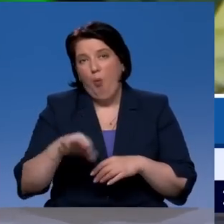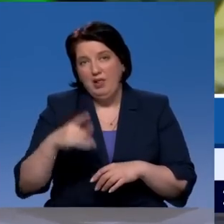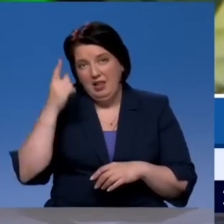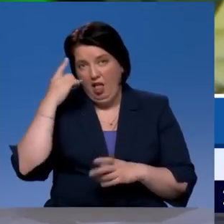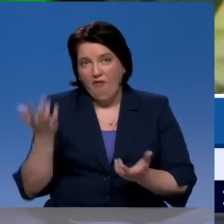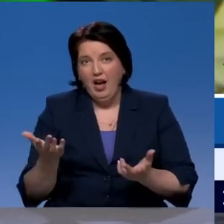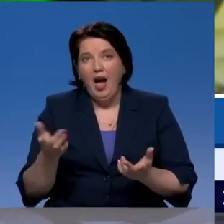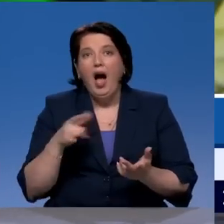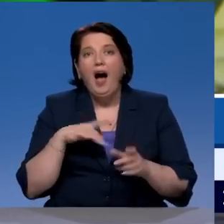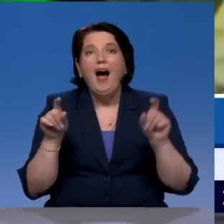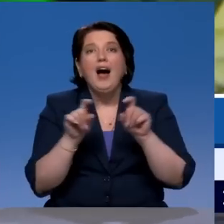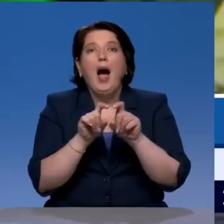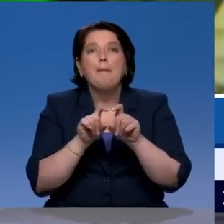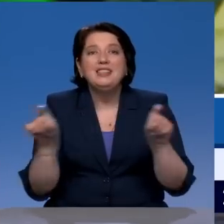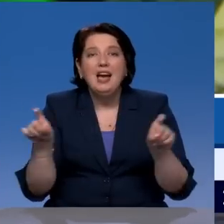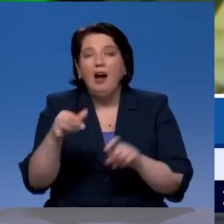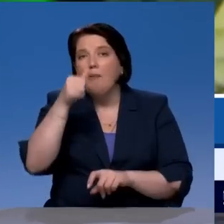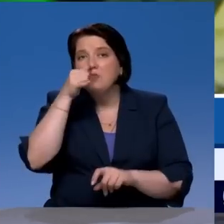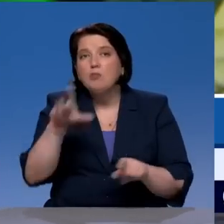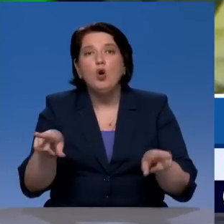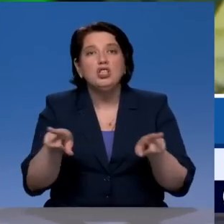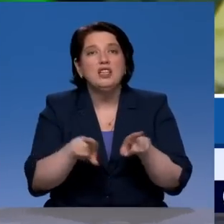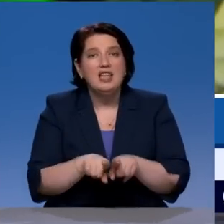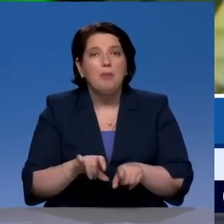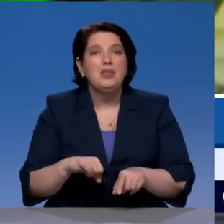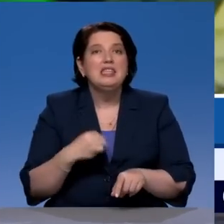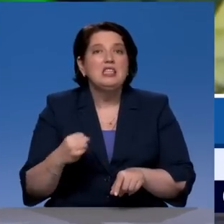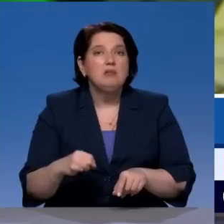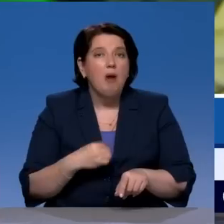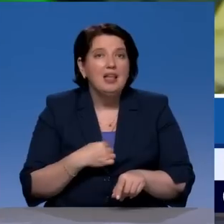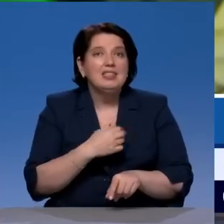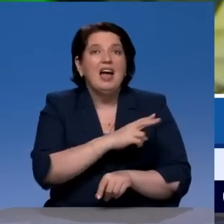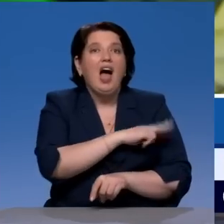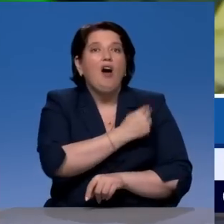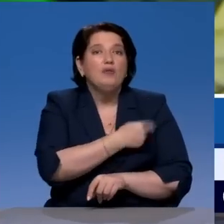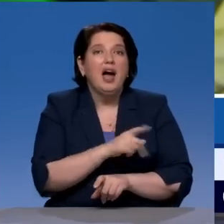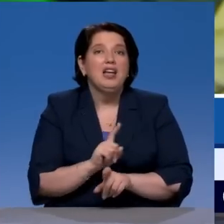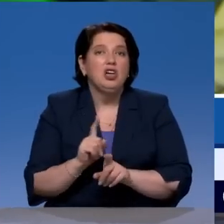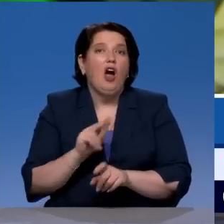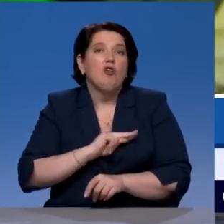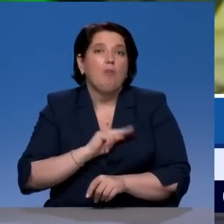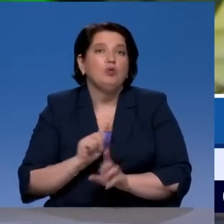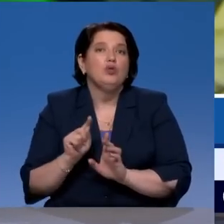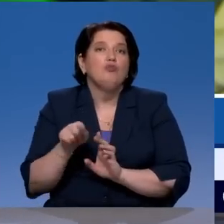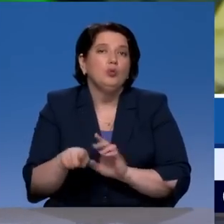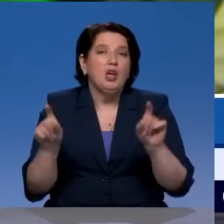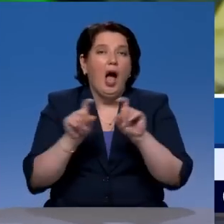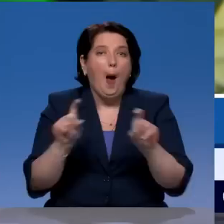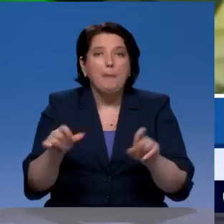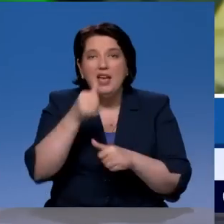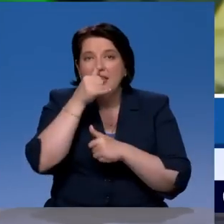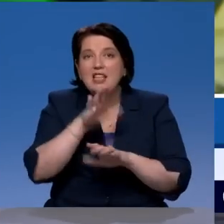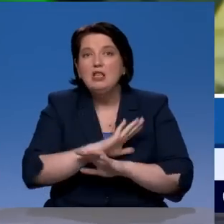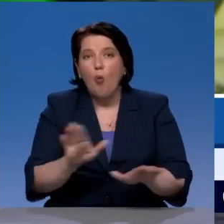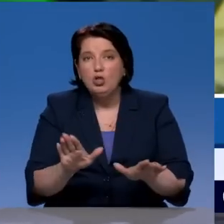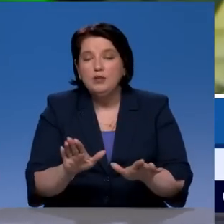медицинскую деятельность, она не может этим заниматься. И вот... замкнутый круг, то есть мы возвращаемся обратно в больницу, и только там мы решаем. Электронные